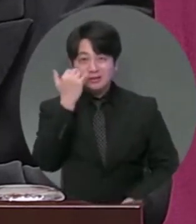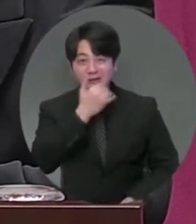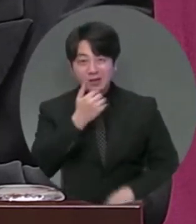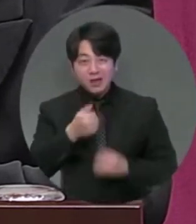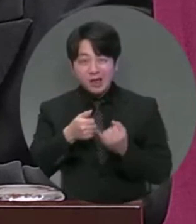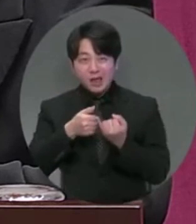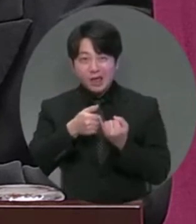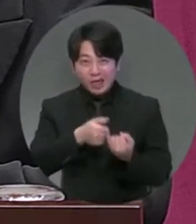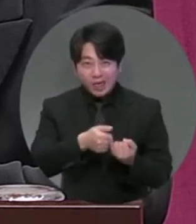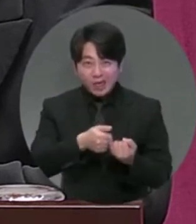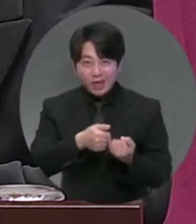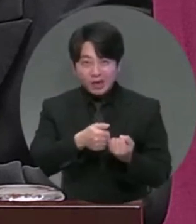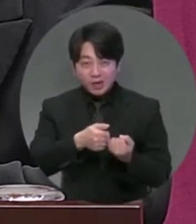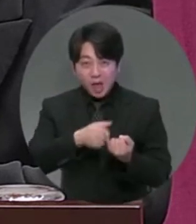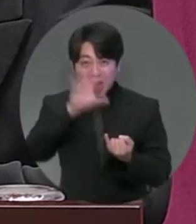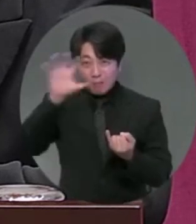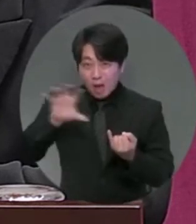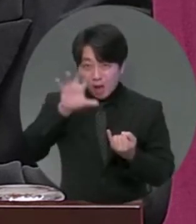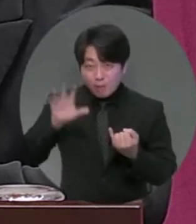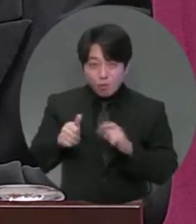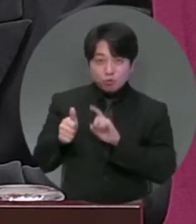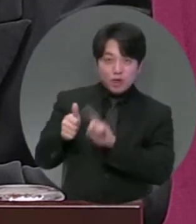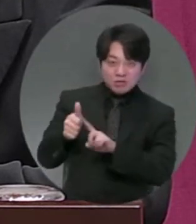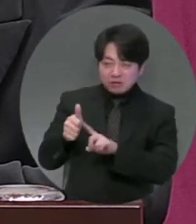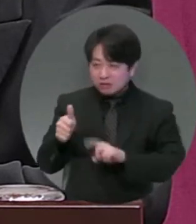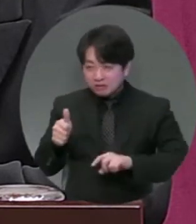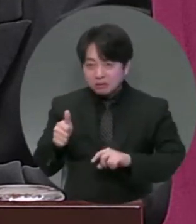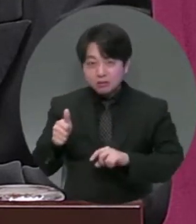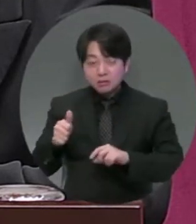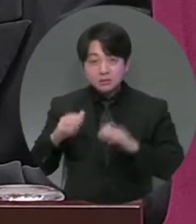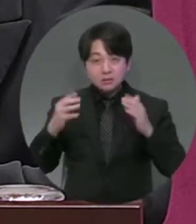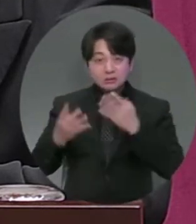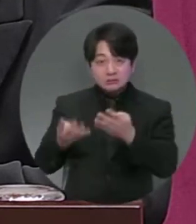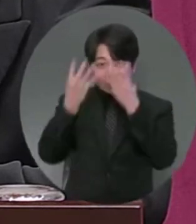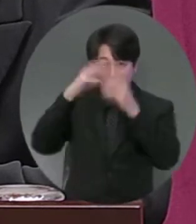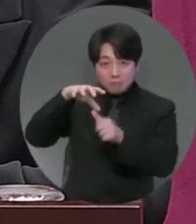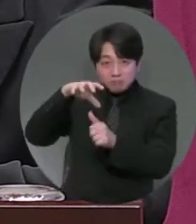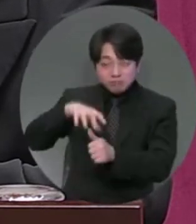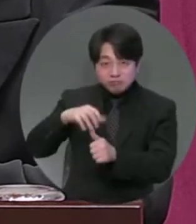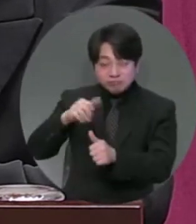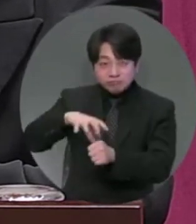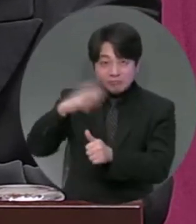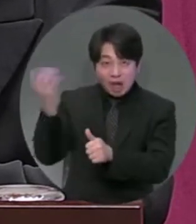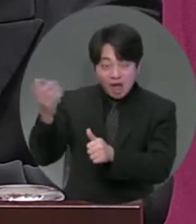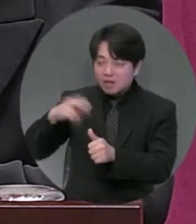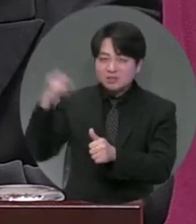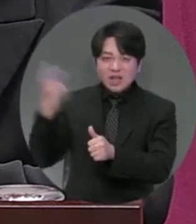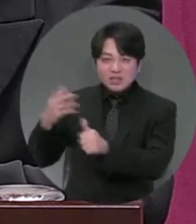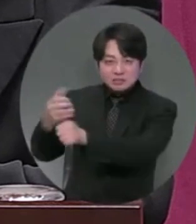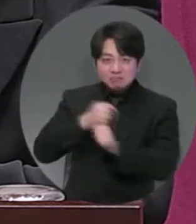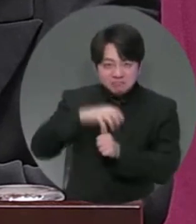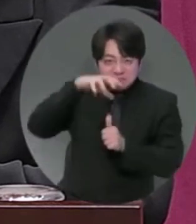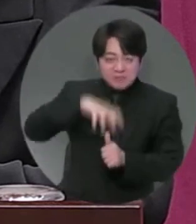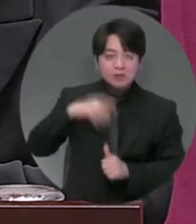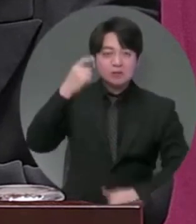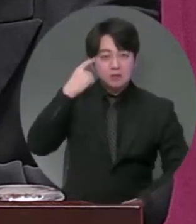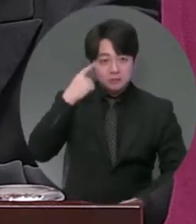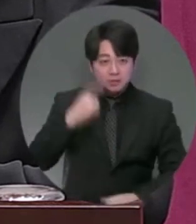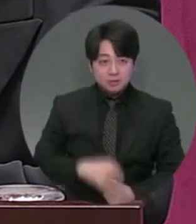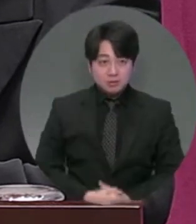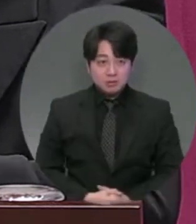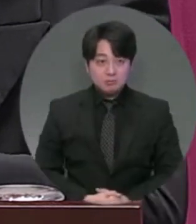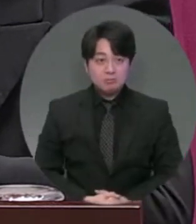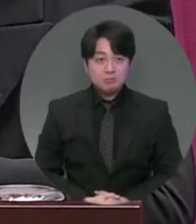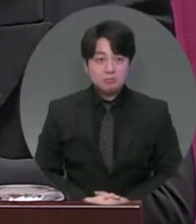사냥꾼 같은 몬스터들 다시 잡아 넣을 수 있게 할 겁니다 그리고 스코킹 처벌법 개정안을 냈는데요 그 중에서 반이사불벌죄를